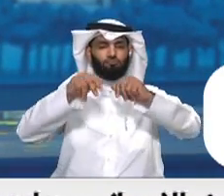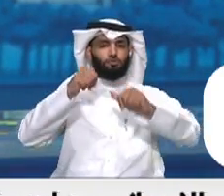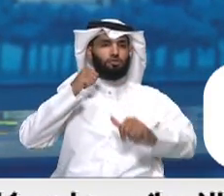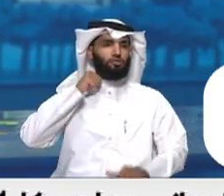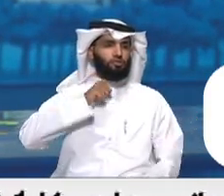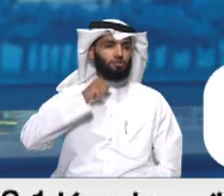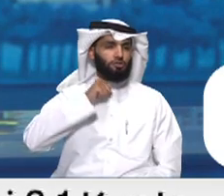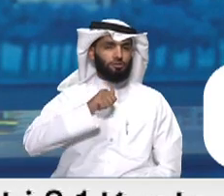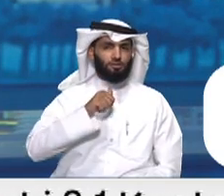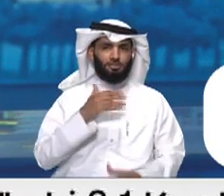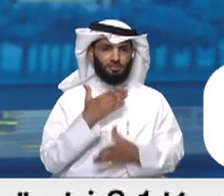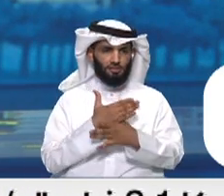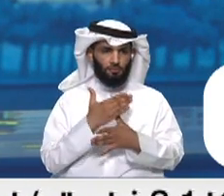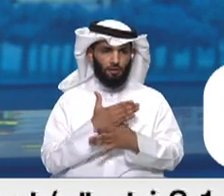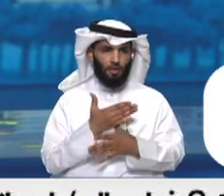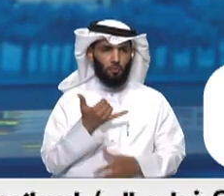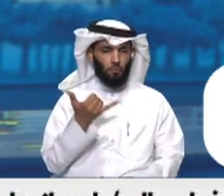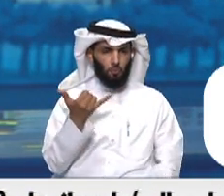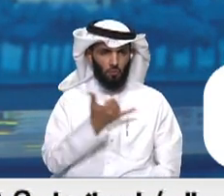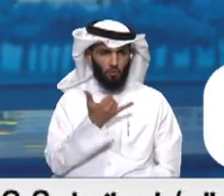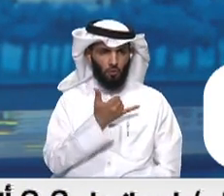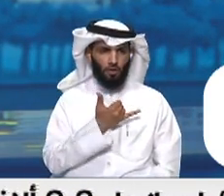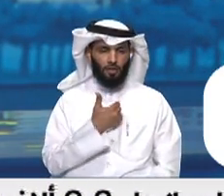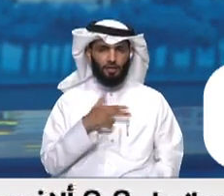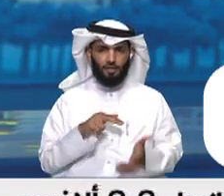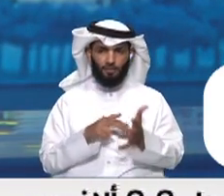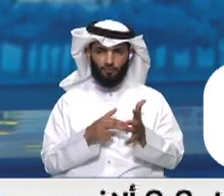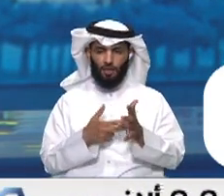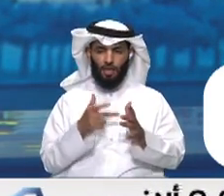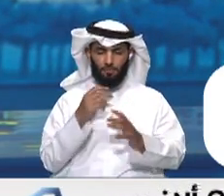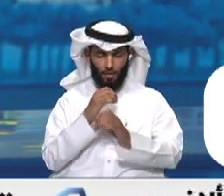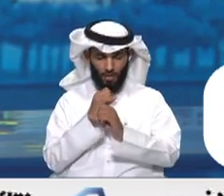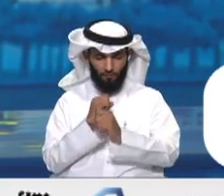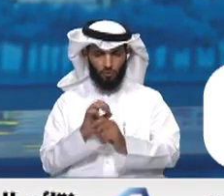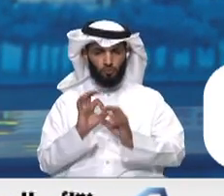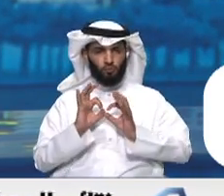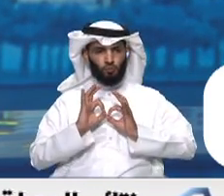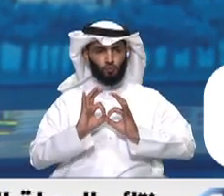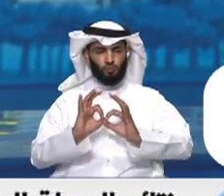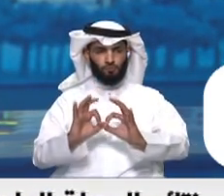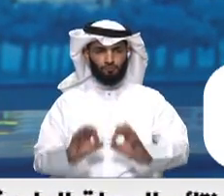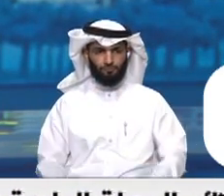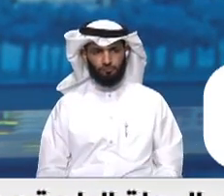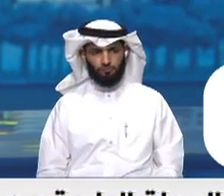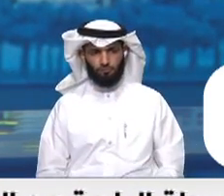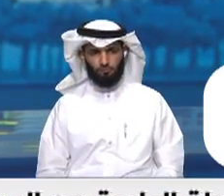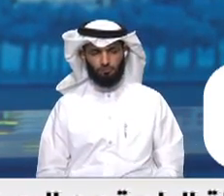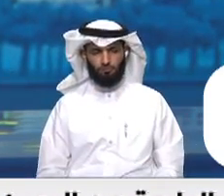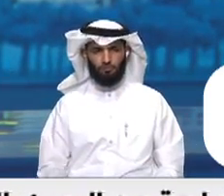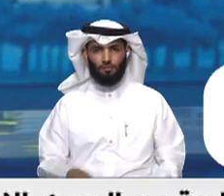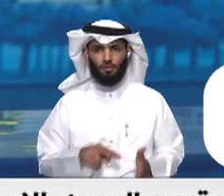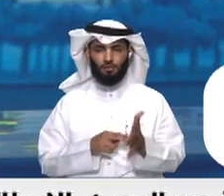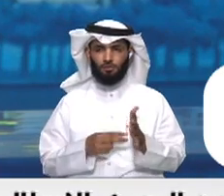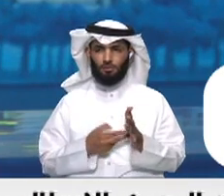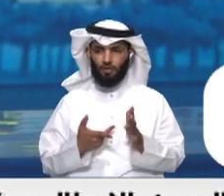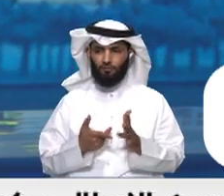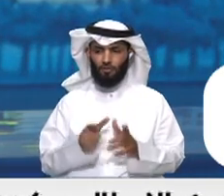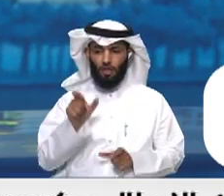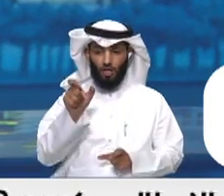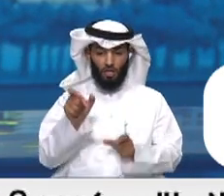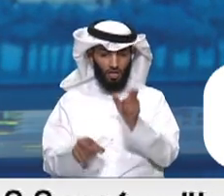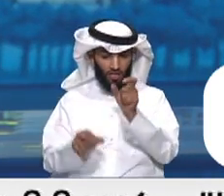للحاجه الملحه الى توفير بيئات صحيه ومستدام تلبي احتياجاتهم وتعزز من